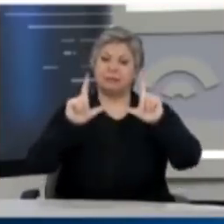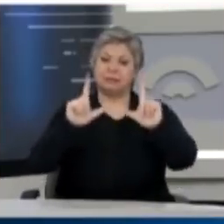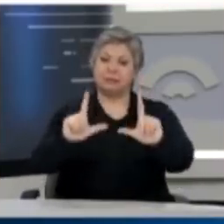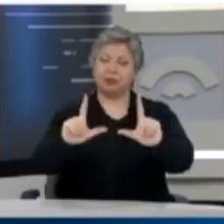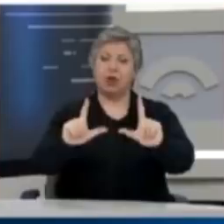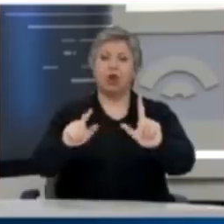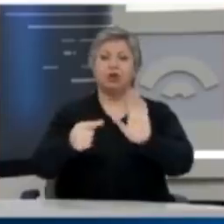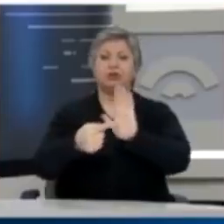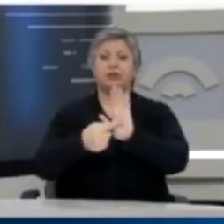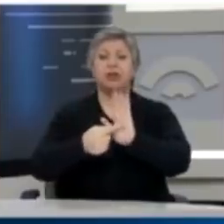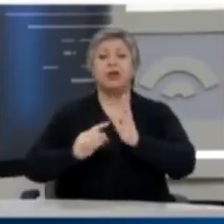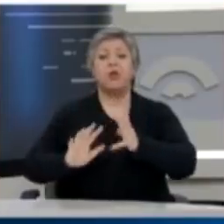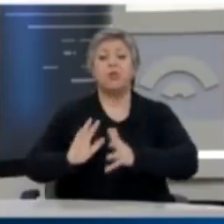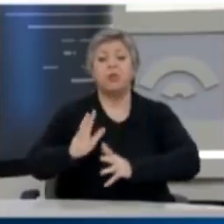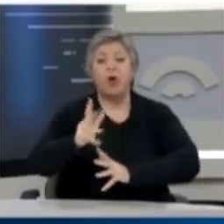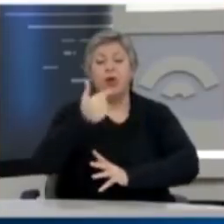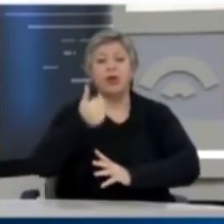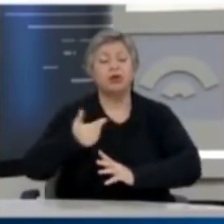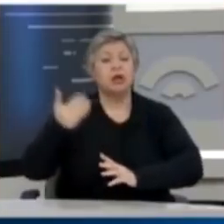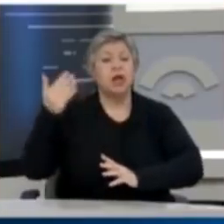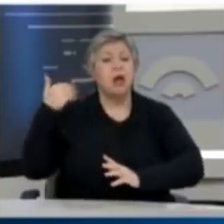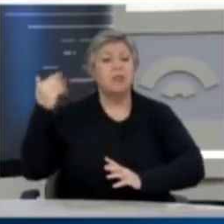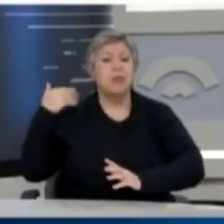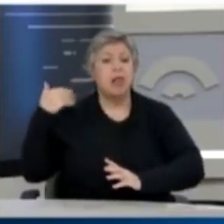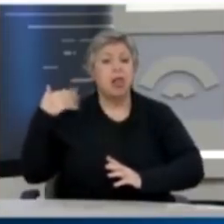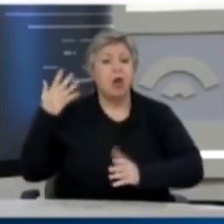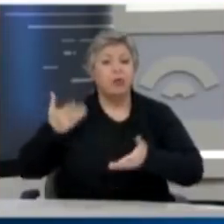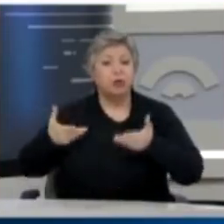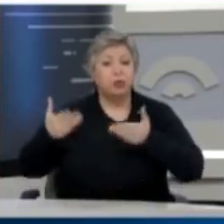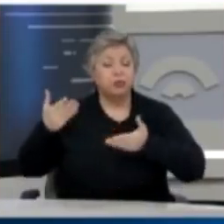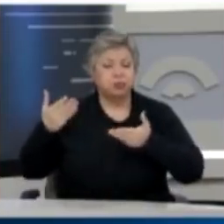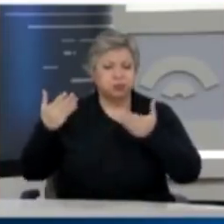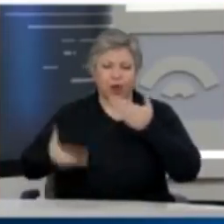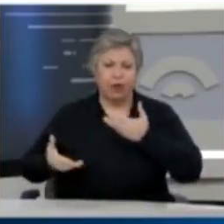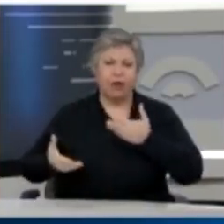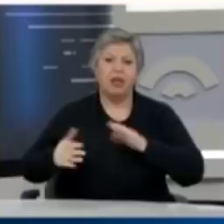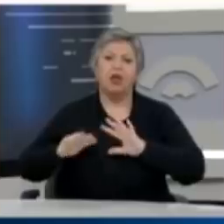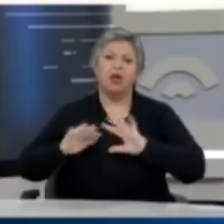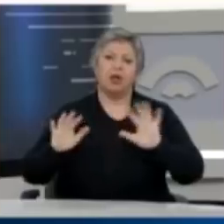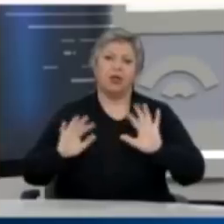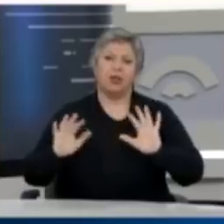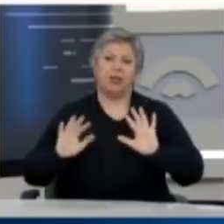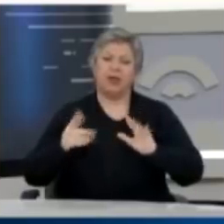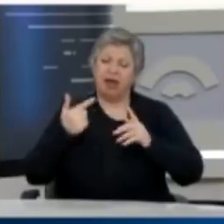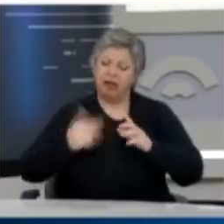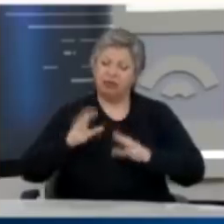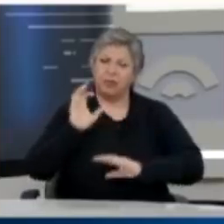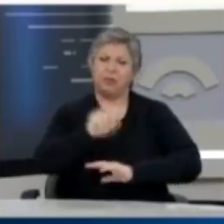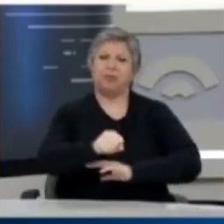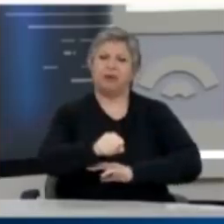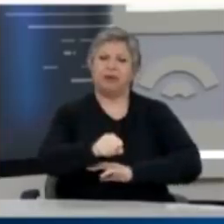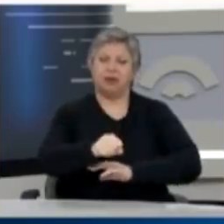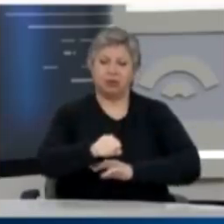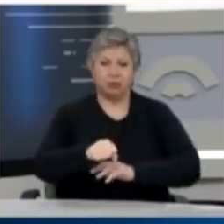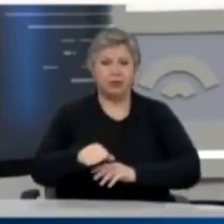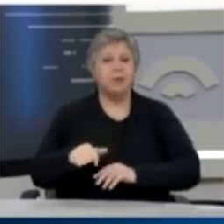και ρήξη με το παλιό συντηρητικό φθαρμένο πολιτικό σύστημα. Ακόμη και αυτές οι προτάσεις σας, οι